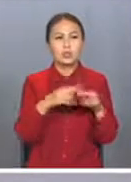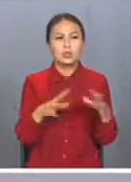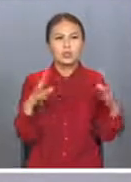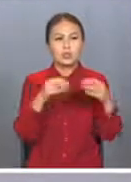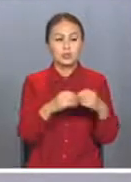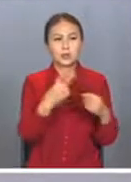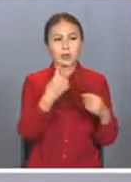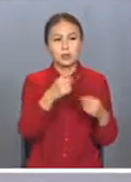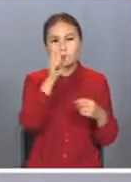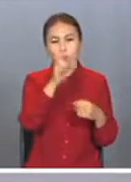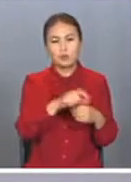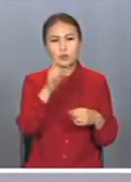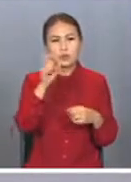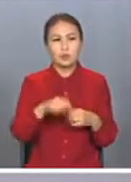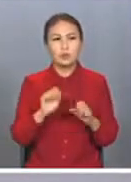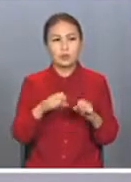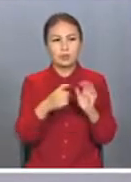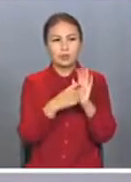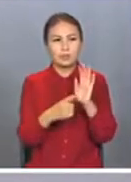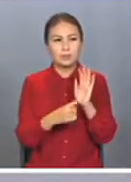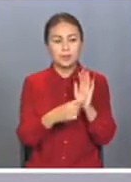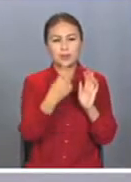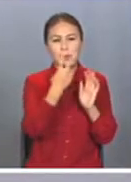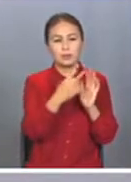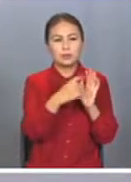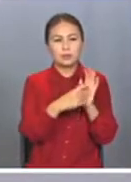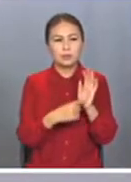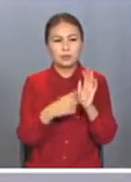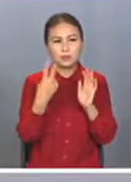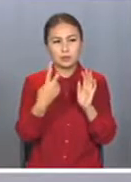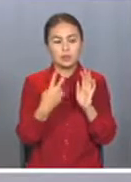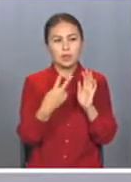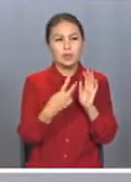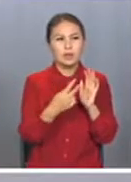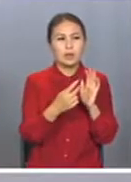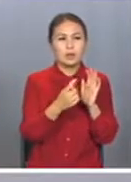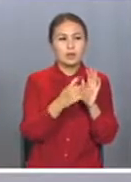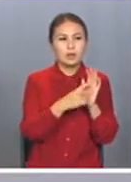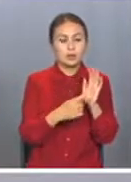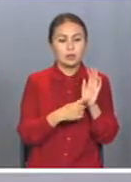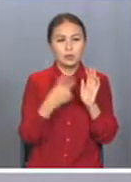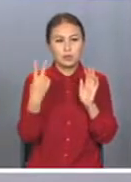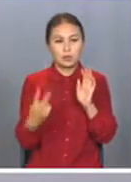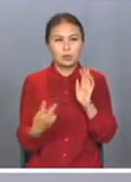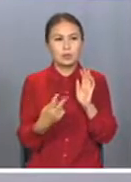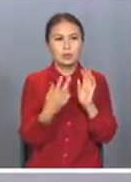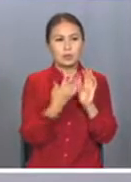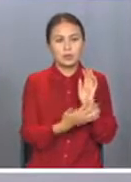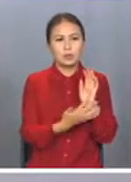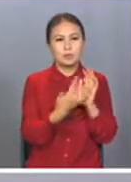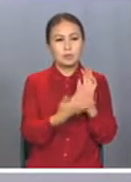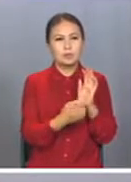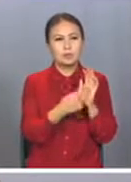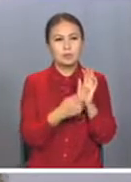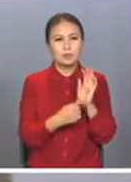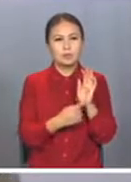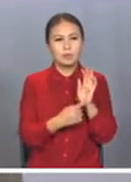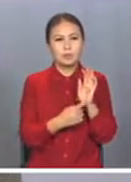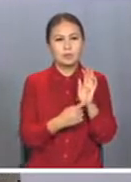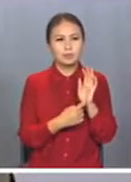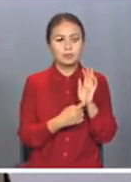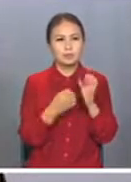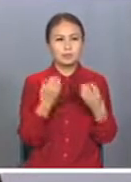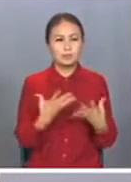2-ге бөлуге болады. 2-ге бөлемін 10 шығады, тағы да 2-ге бөлемін 5, ал 5 ол бізде жай